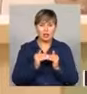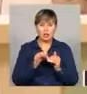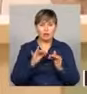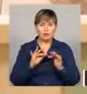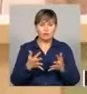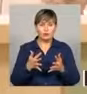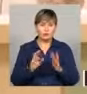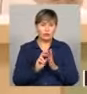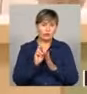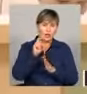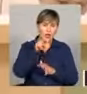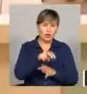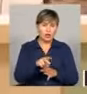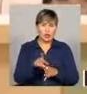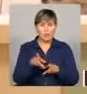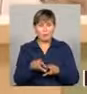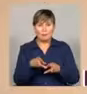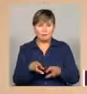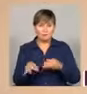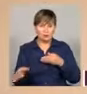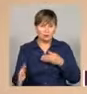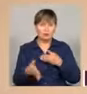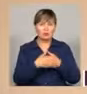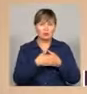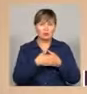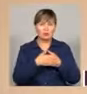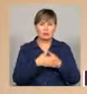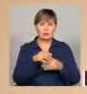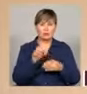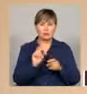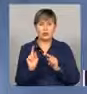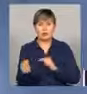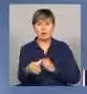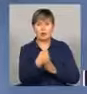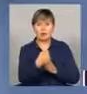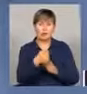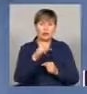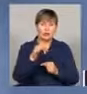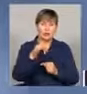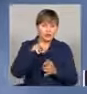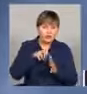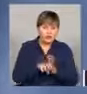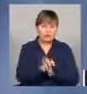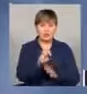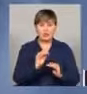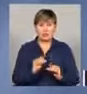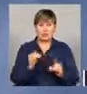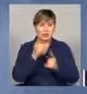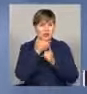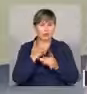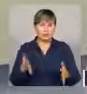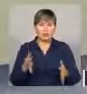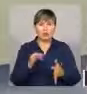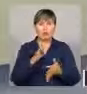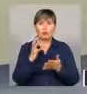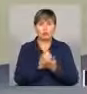они залезли в печь, дверь которой случайно захлопнулась с обратной стороны. Выбраться самостоятельно дети не смогли. В